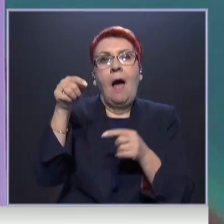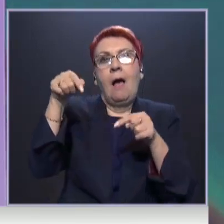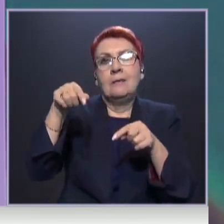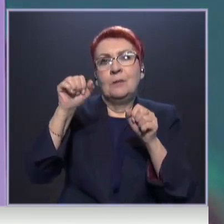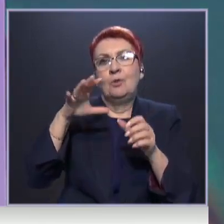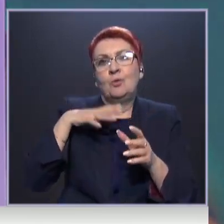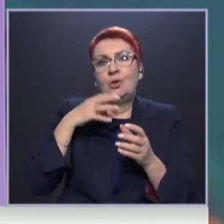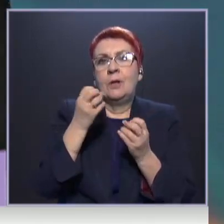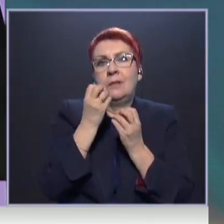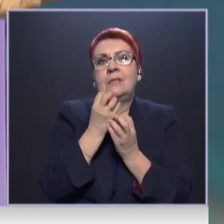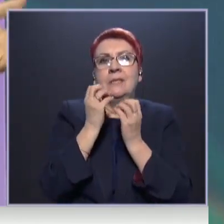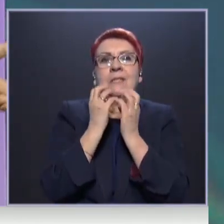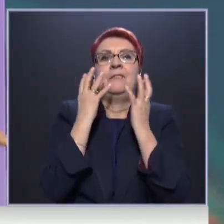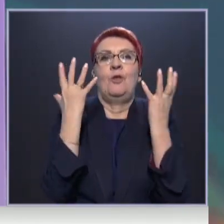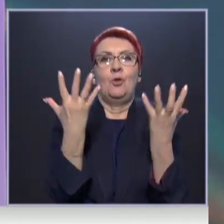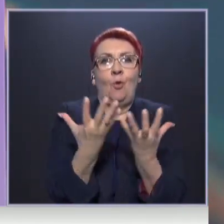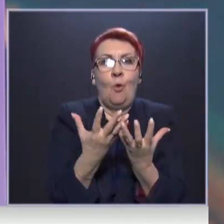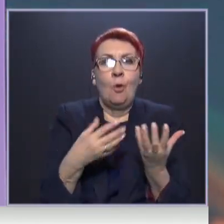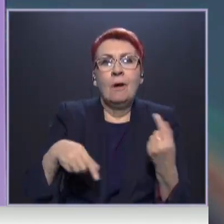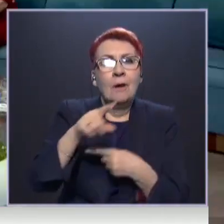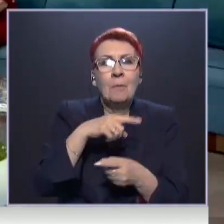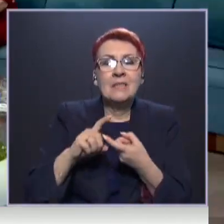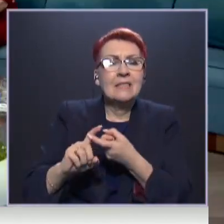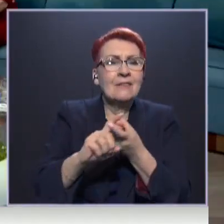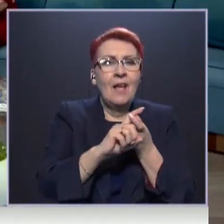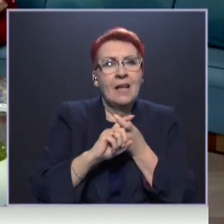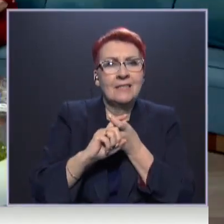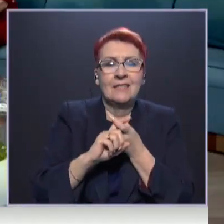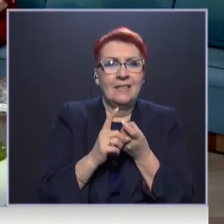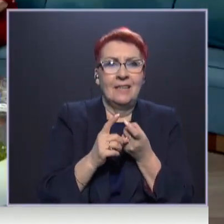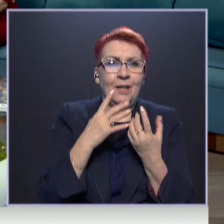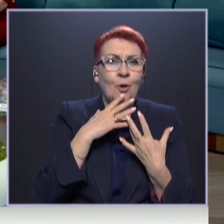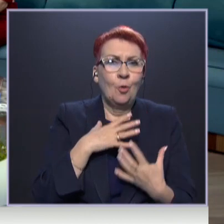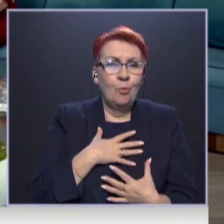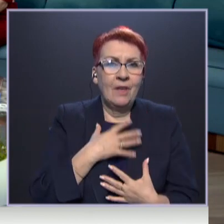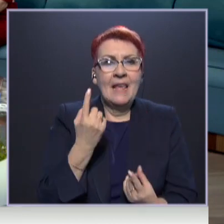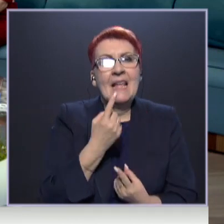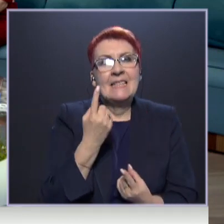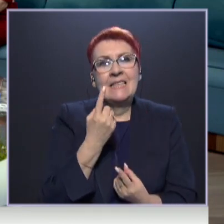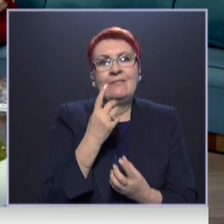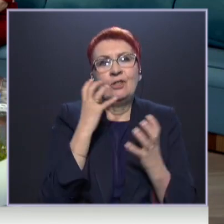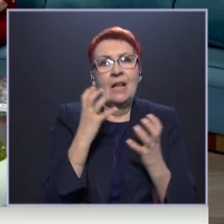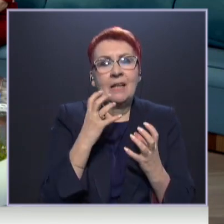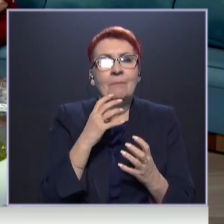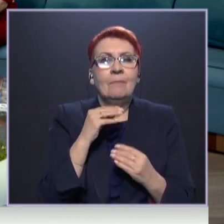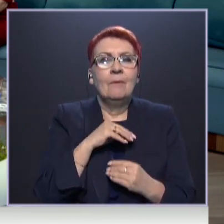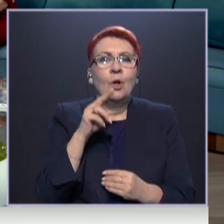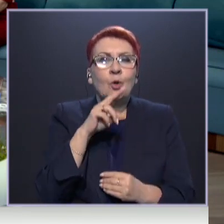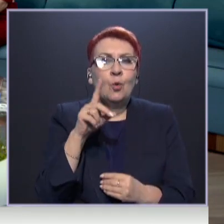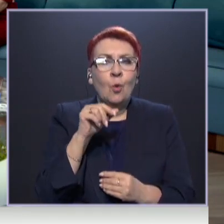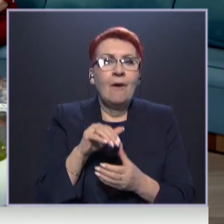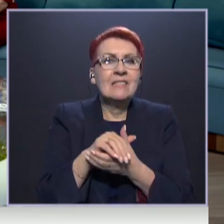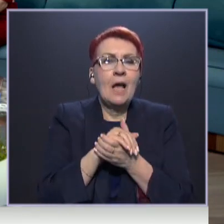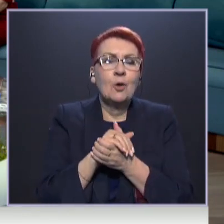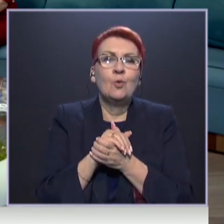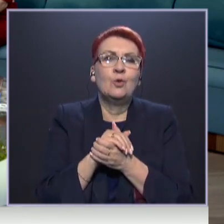цветок. Мы все связаны круговой порукой любви. Мы сохраняем единство Духа в союзе мира.